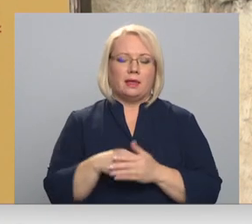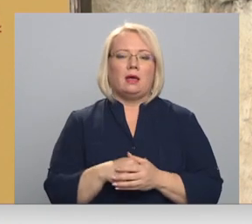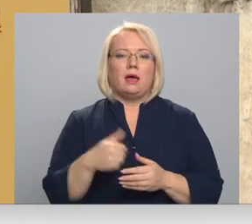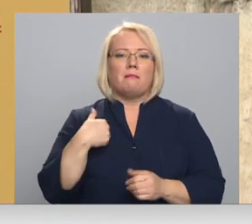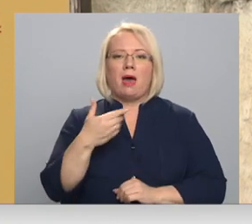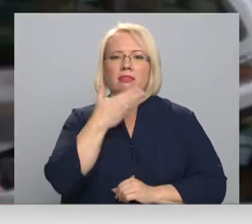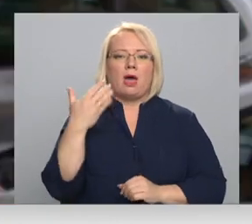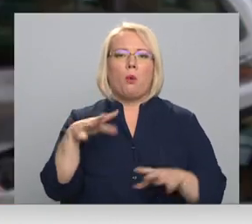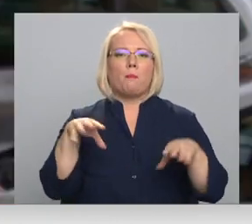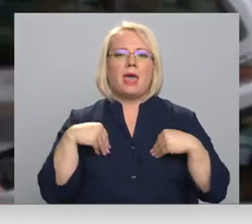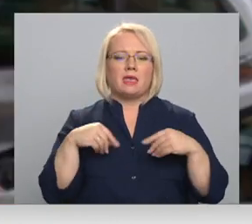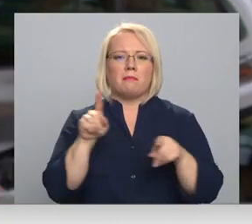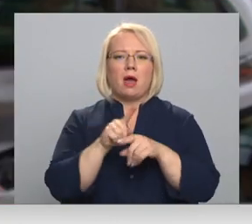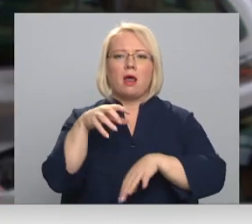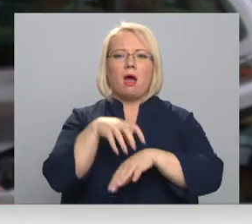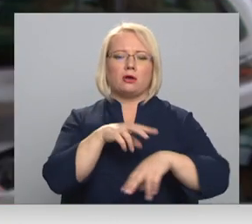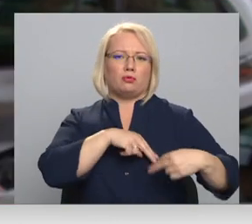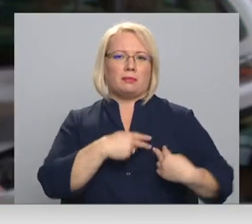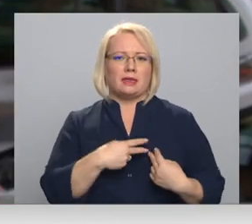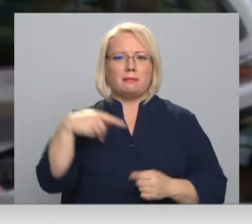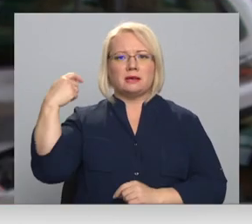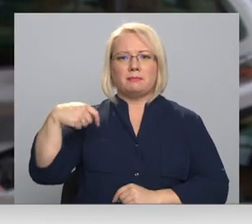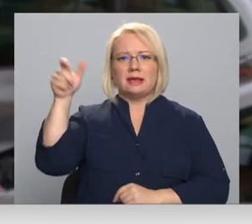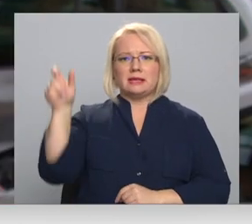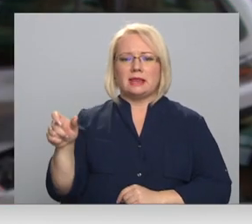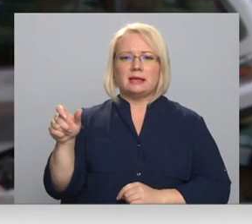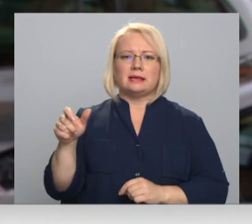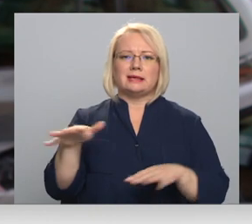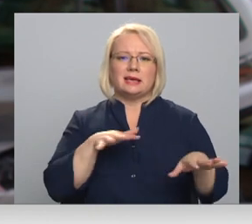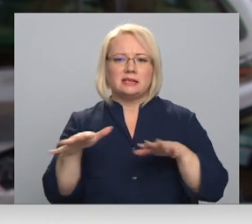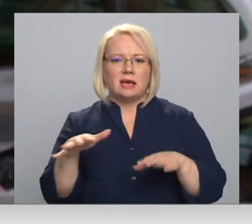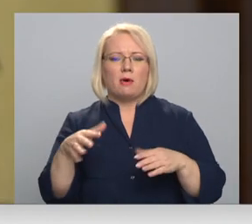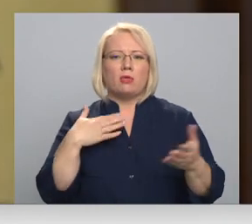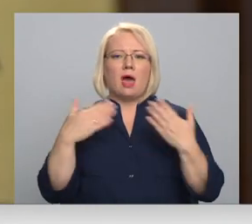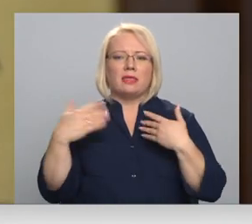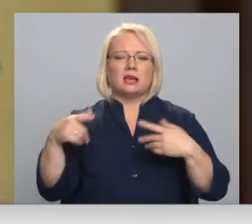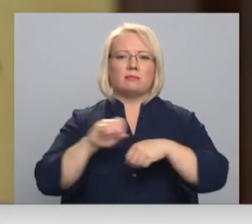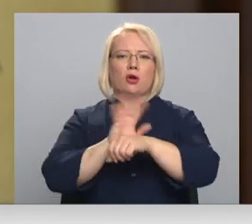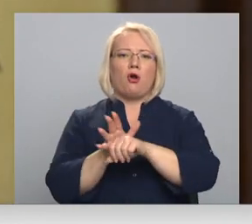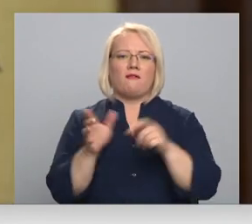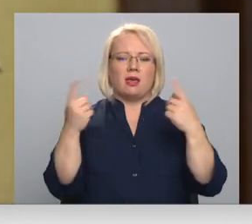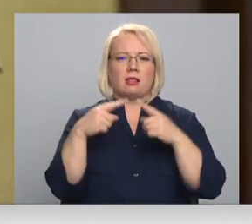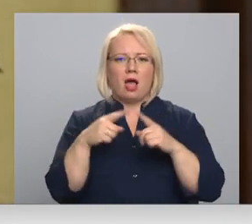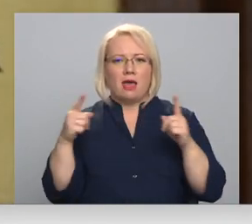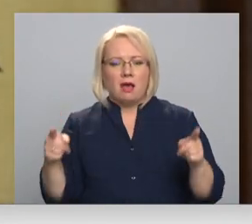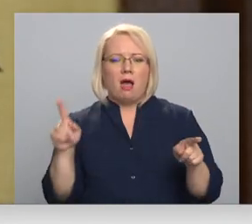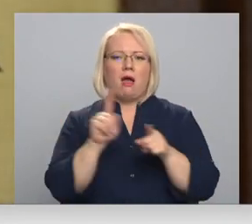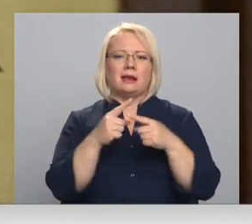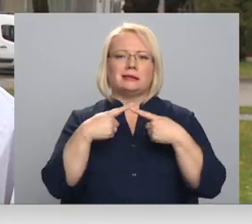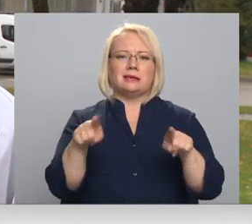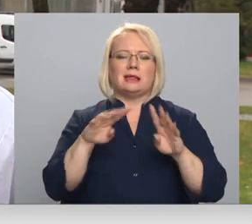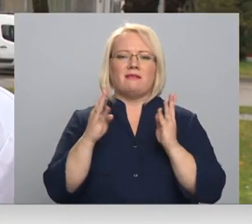nav pieņemama arī ārstu biedrības prezidents rīcība un attieksme šīs Covid situācijas laikā, arī citu valdes